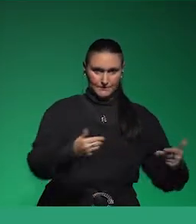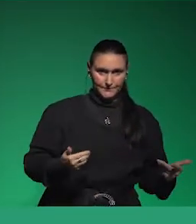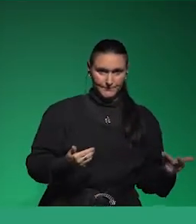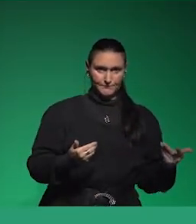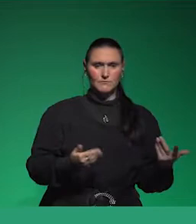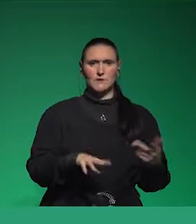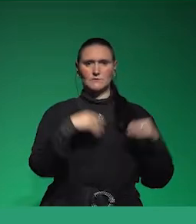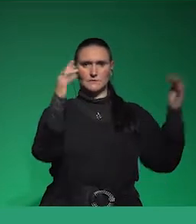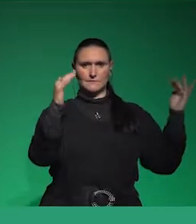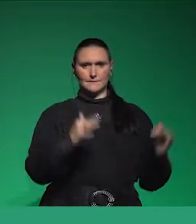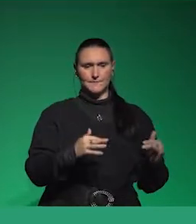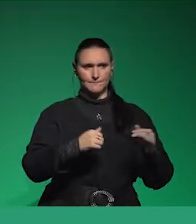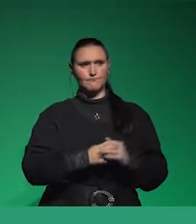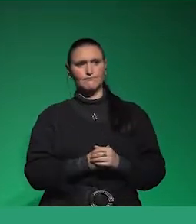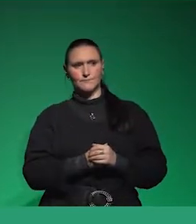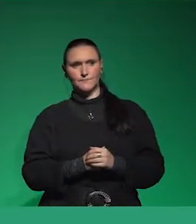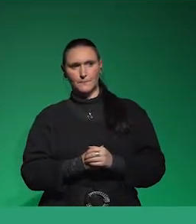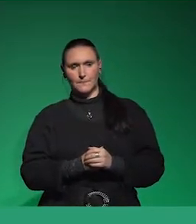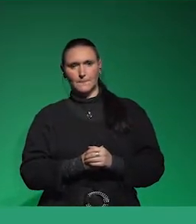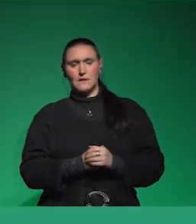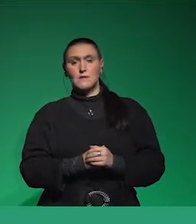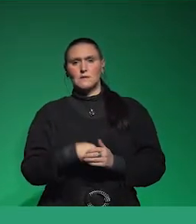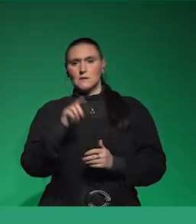Fichten denken wir, dass die Fichte wahrscheinlich